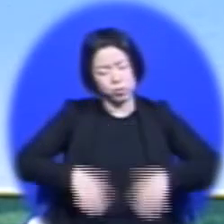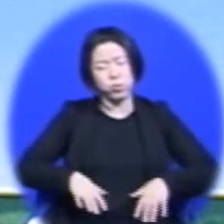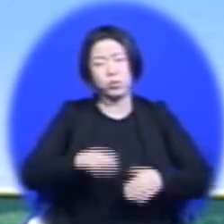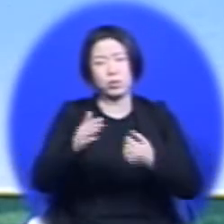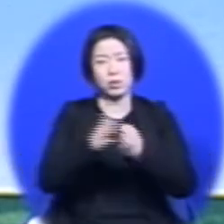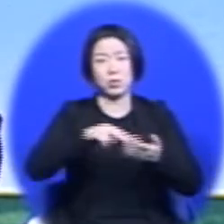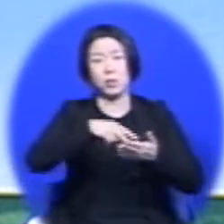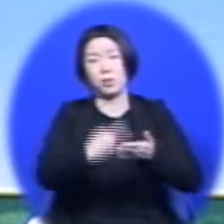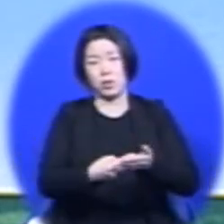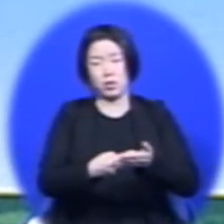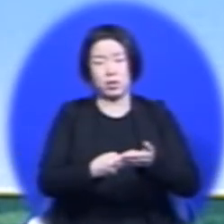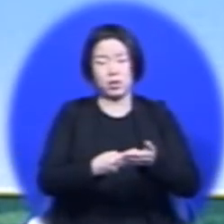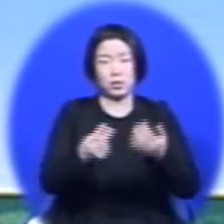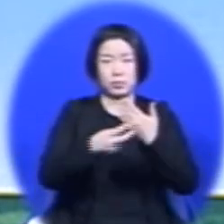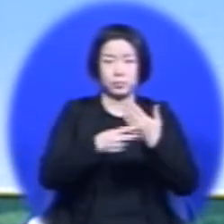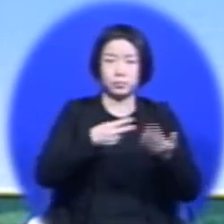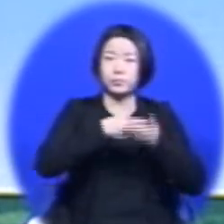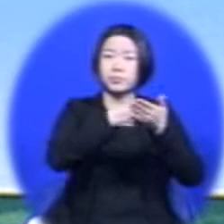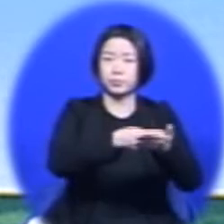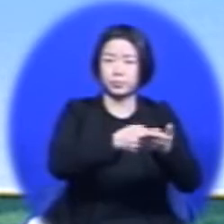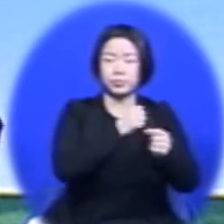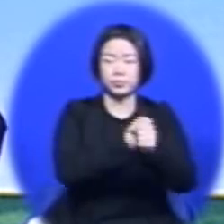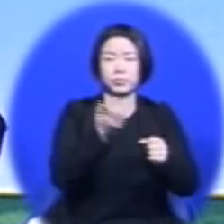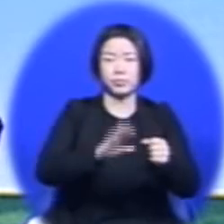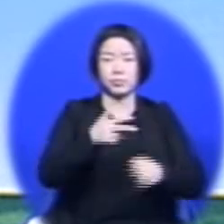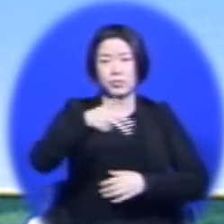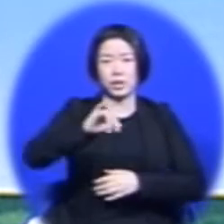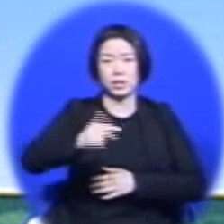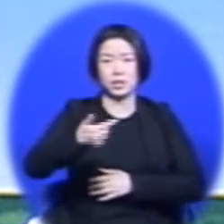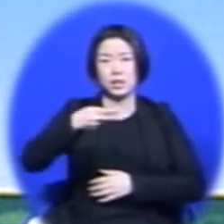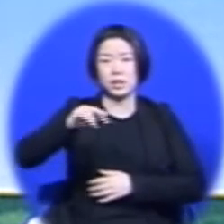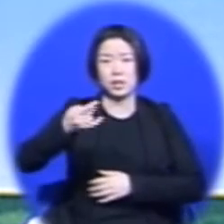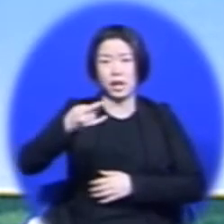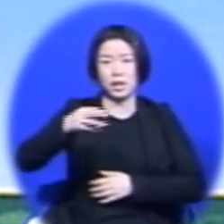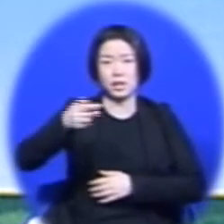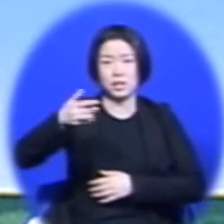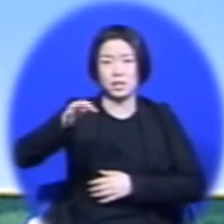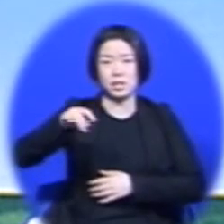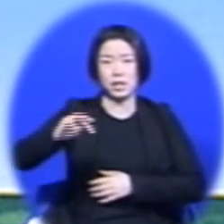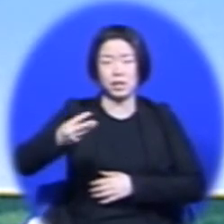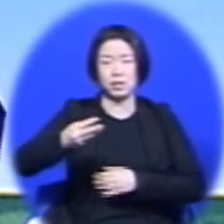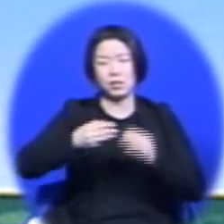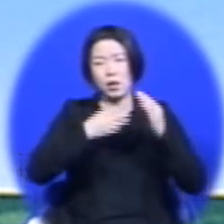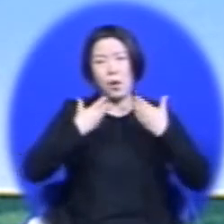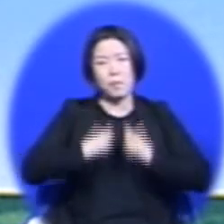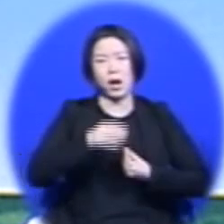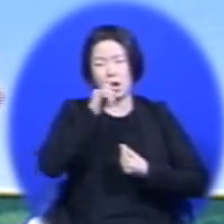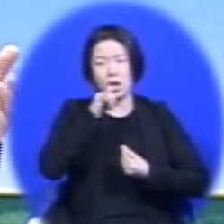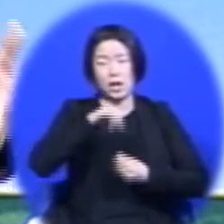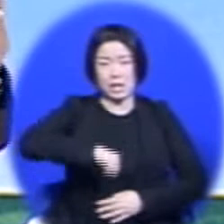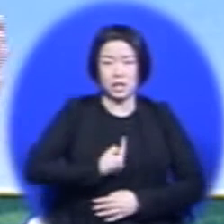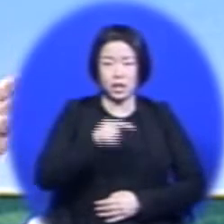쓰러졌습니다. 병원에 입원을 했는데 진 다니엘은 낙심이 왔습니다. 왜? 자기가 이렇게